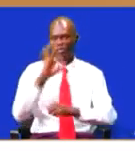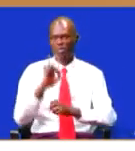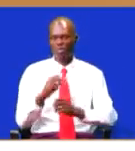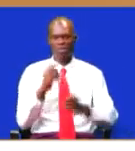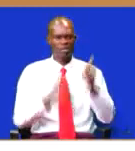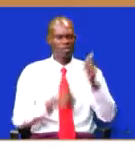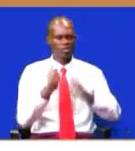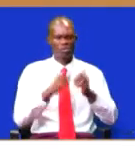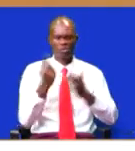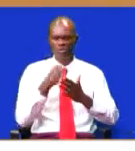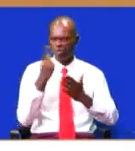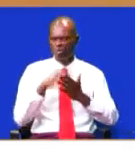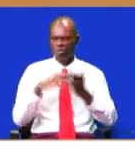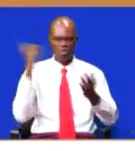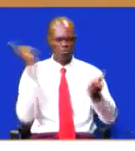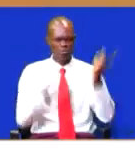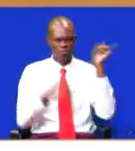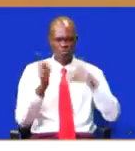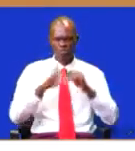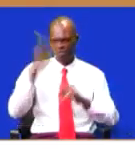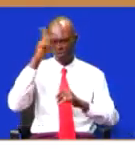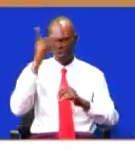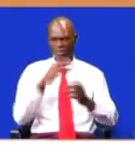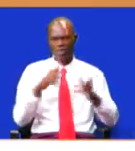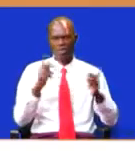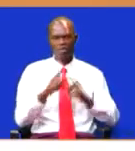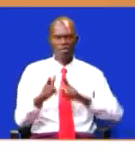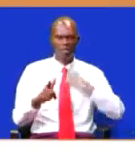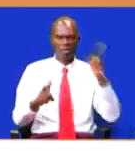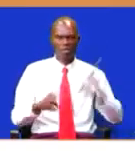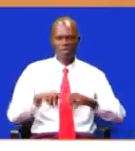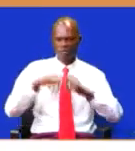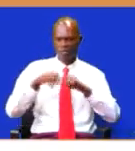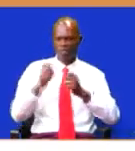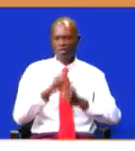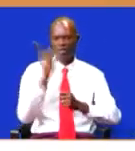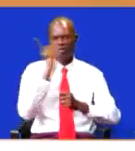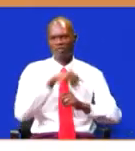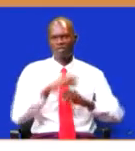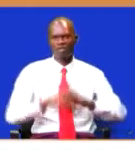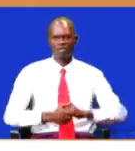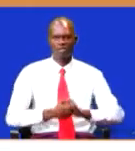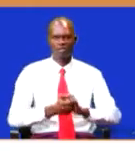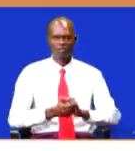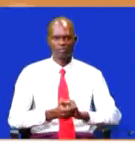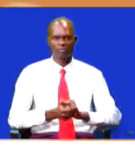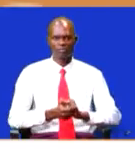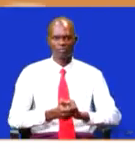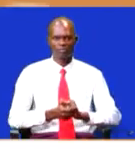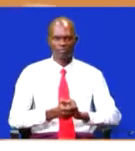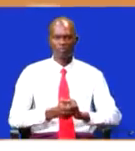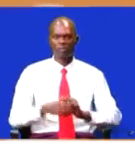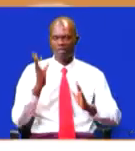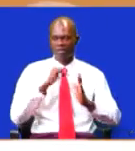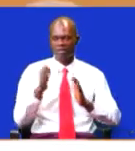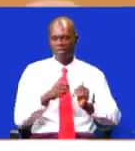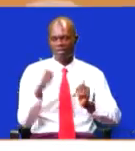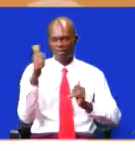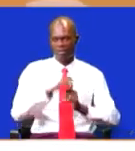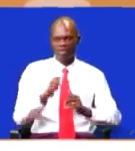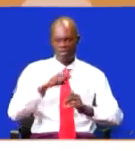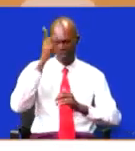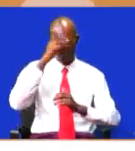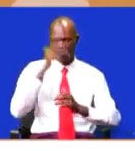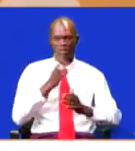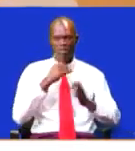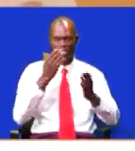diendo oridhore kabisa ma lwete ma kora chambo tuk. Mano inyo ngima nyathi. Kendo janyuol moro amora, in fact adamiyo